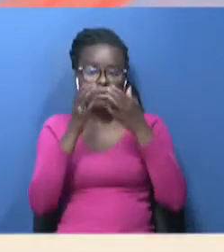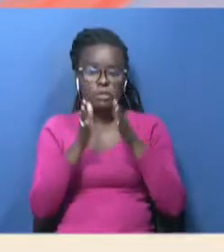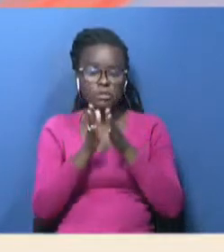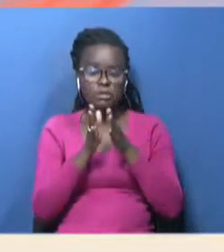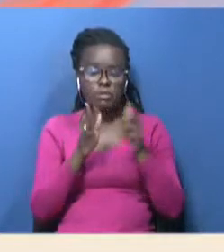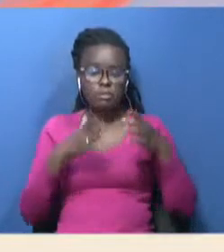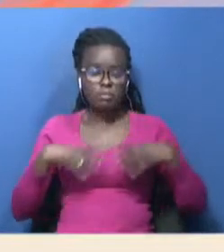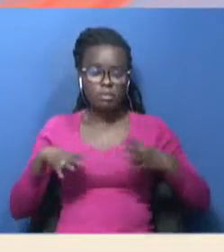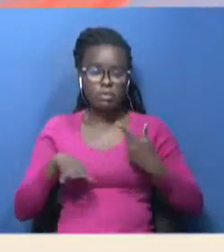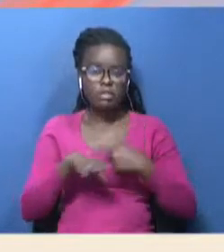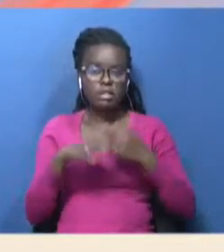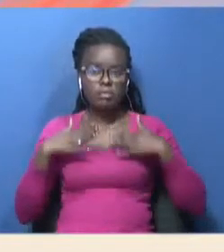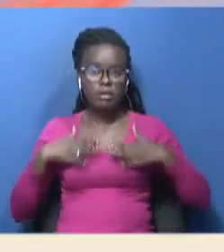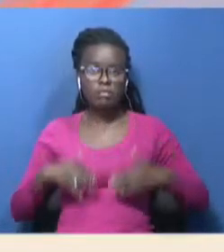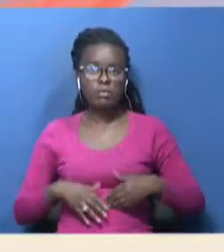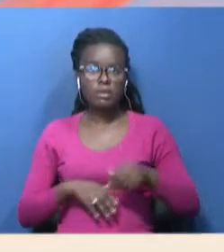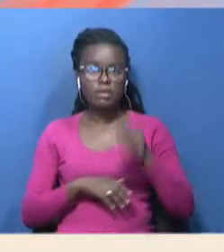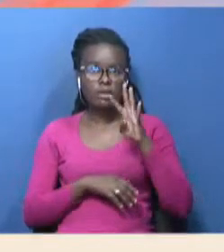wa mĩrĩ